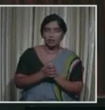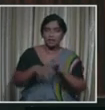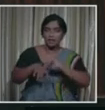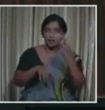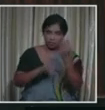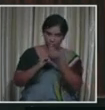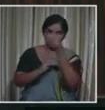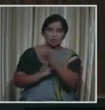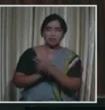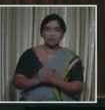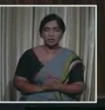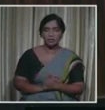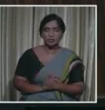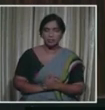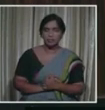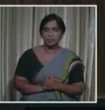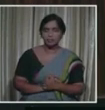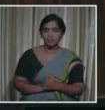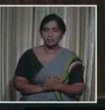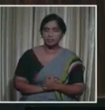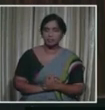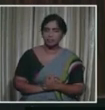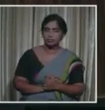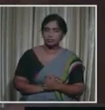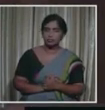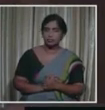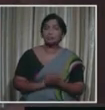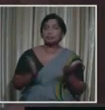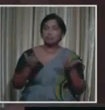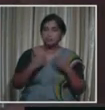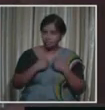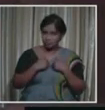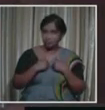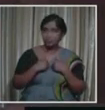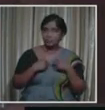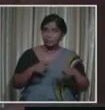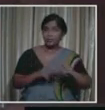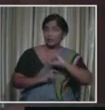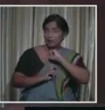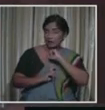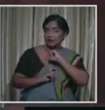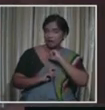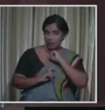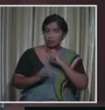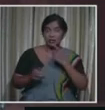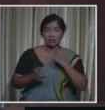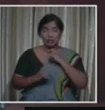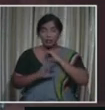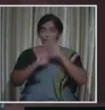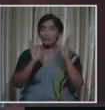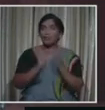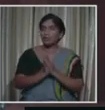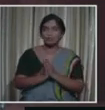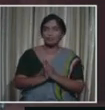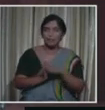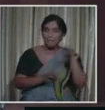Binari turun. Baru dijaga tanah itu nih. Ini sahabat sanu singkian. Apa itu? Mee kaya gahili, mee anda biri level te, yatat tu